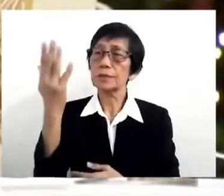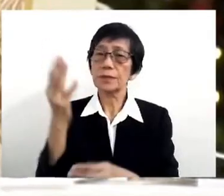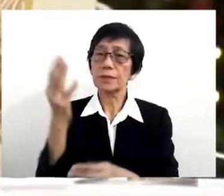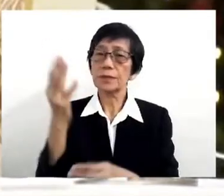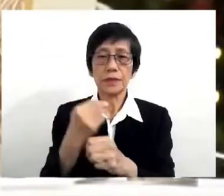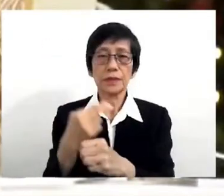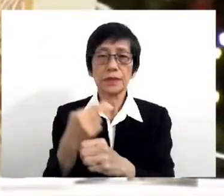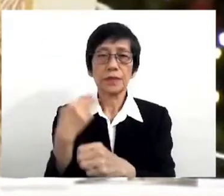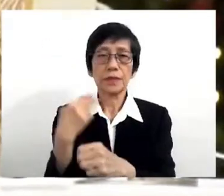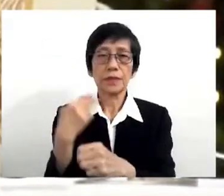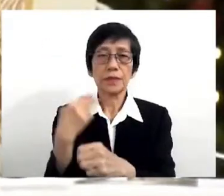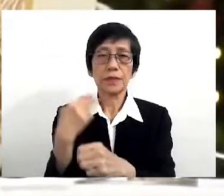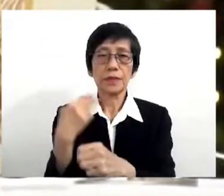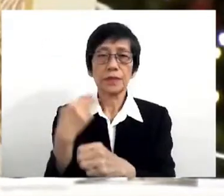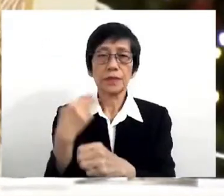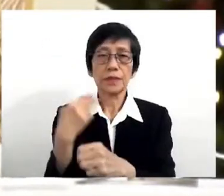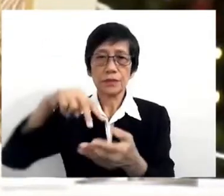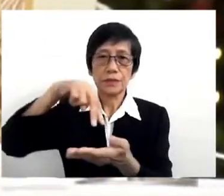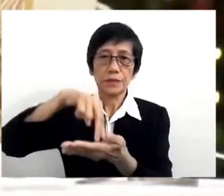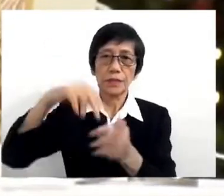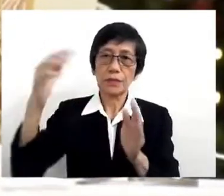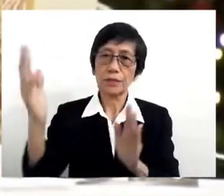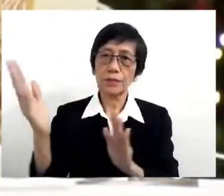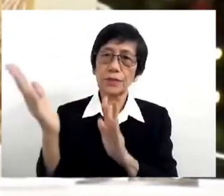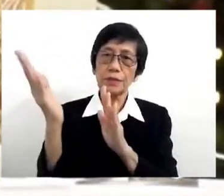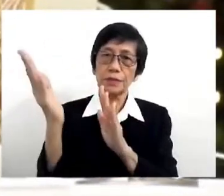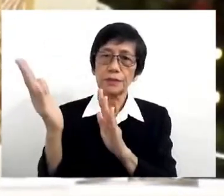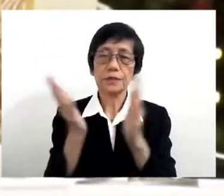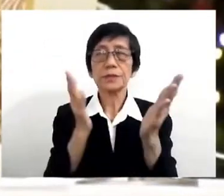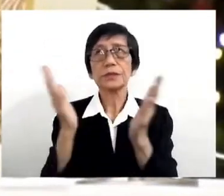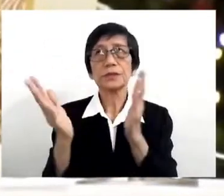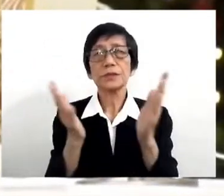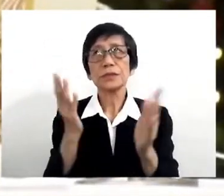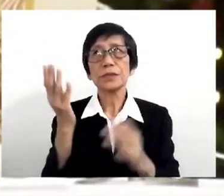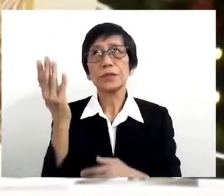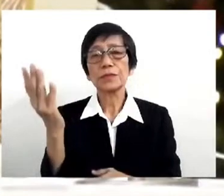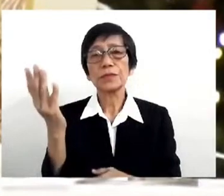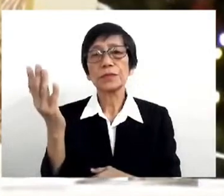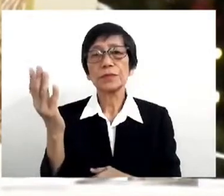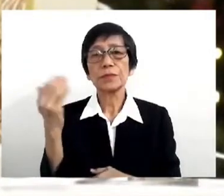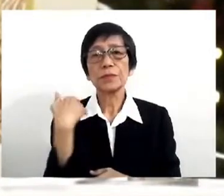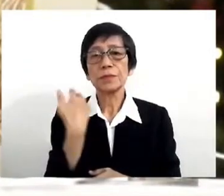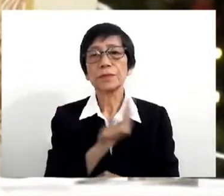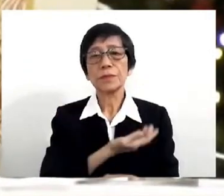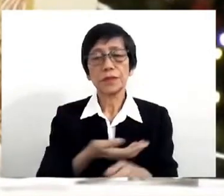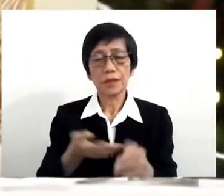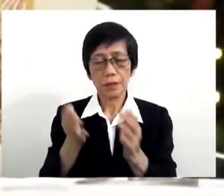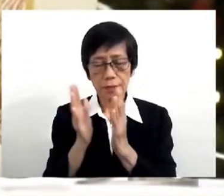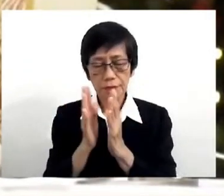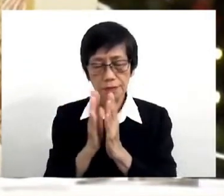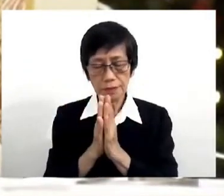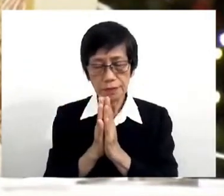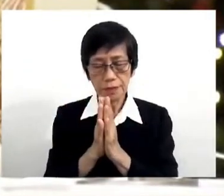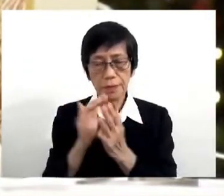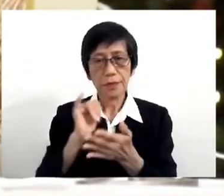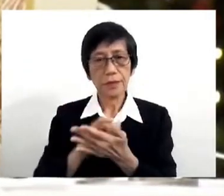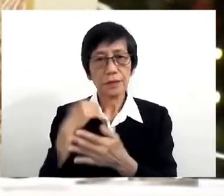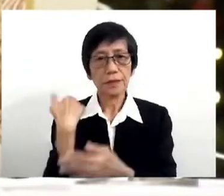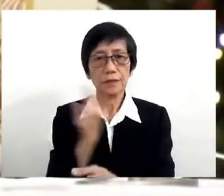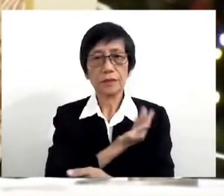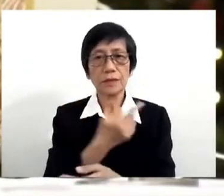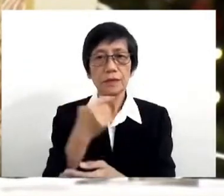na tumayo sa harap mo para maglingkod sa iyo. Isinasamo po namin na kaming